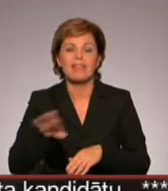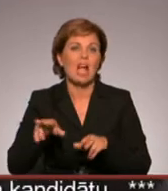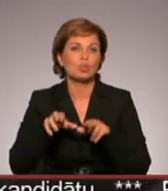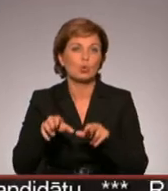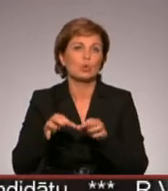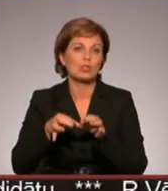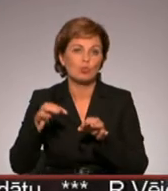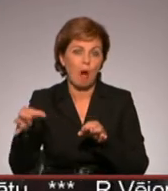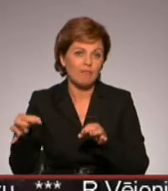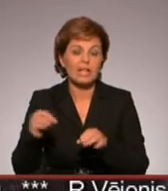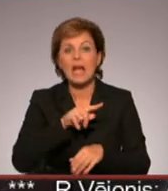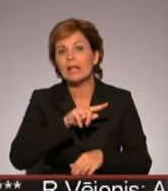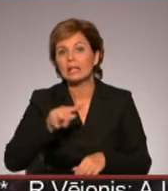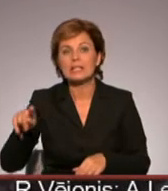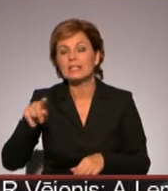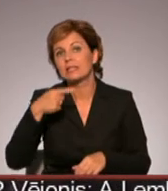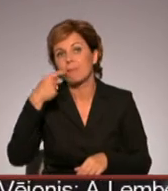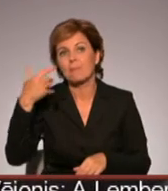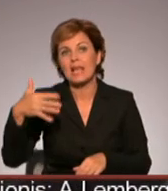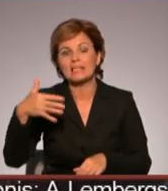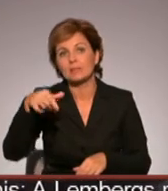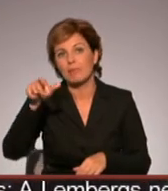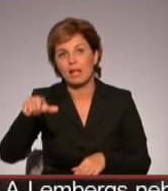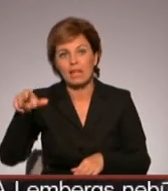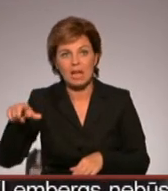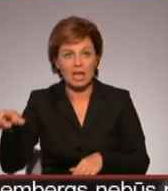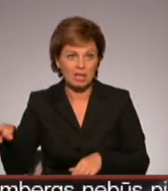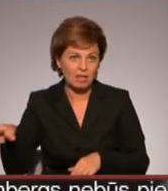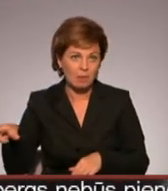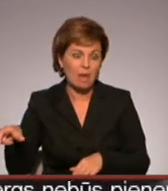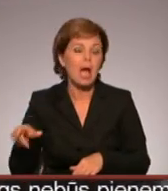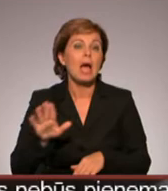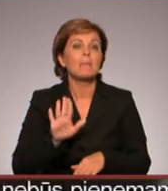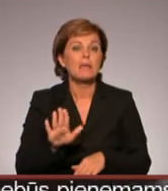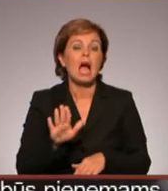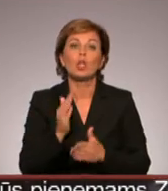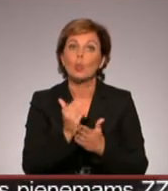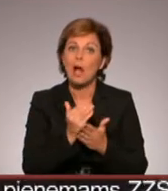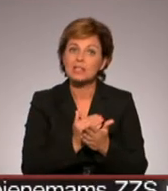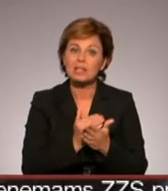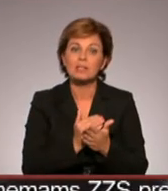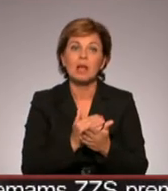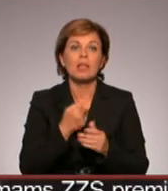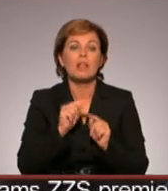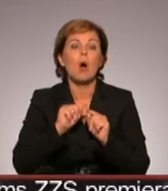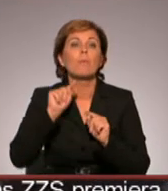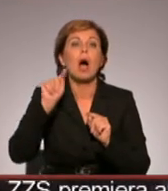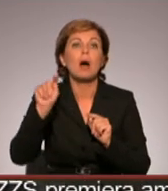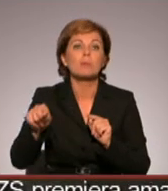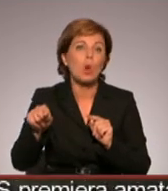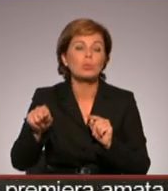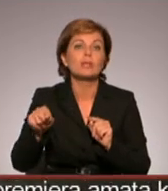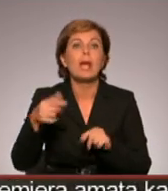mēs varam līdz 150 klientiem apkalpot bet pie nosacījuma ja nav pārbraucienu tālāk par 50